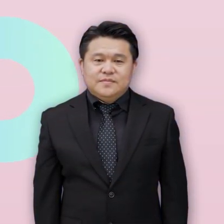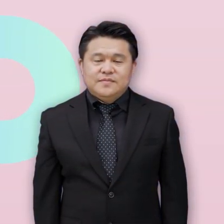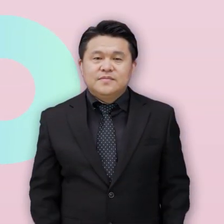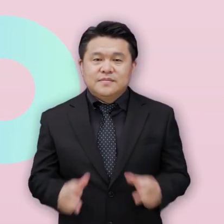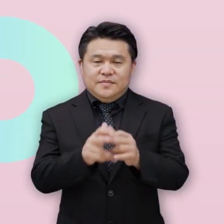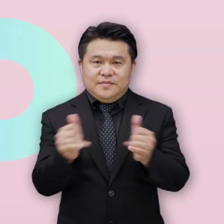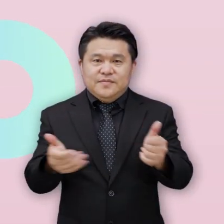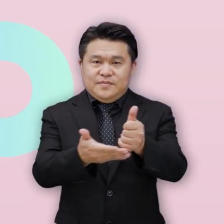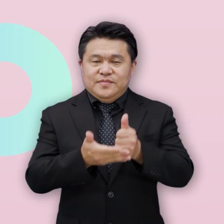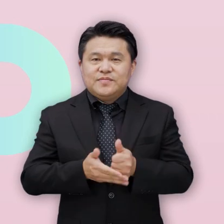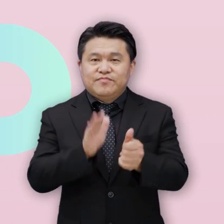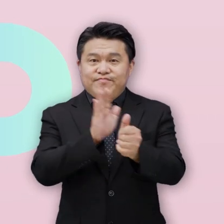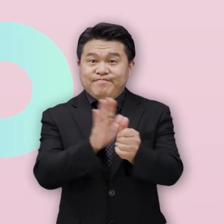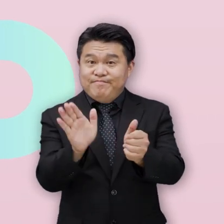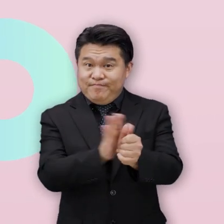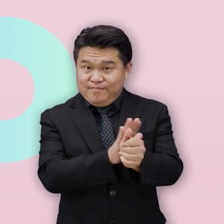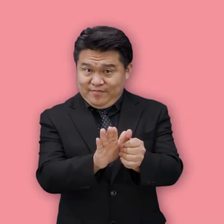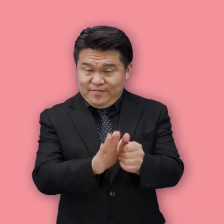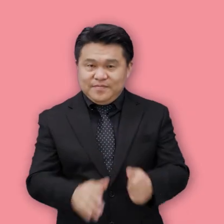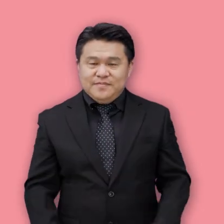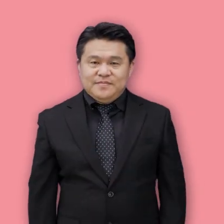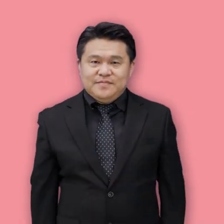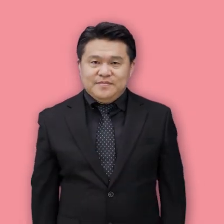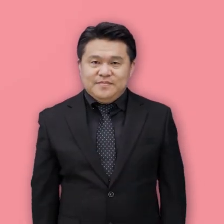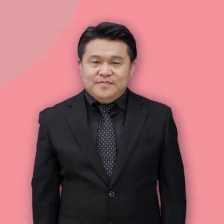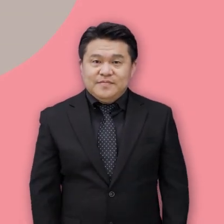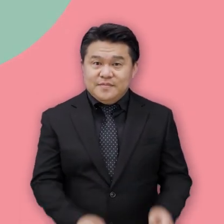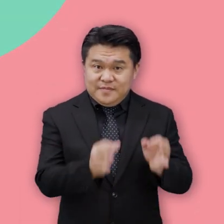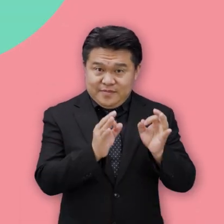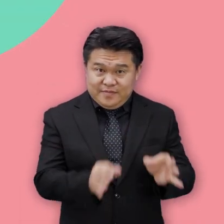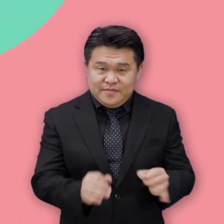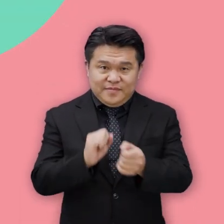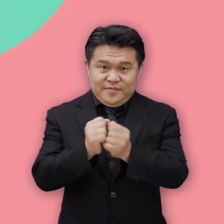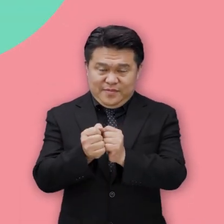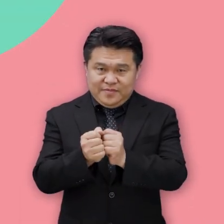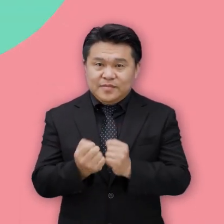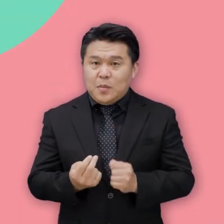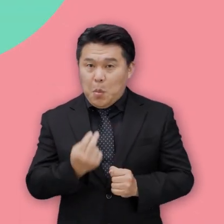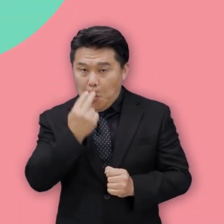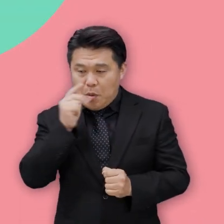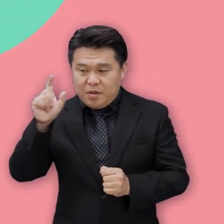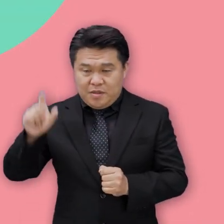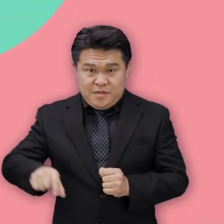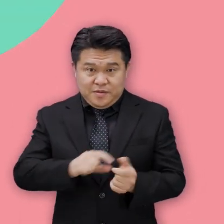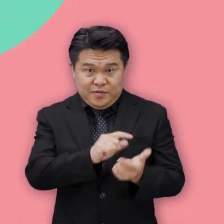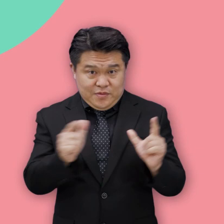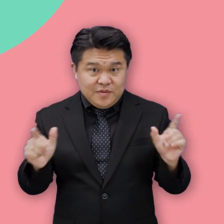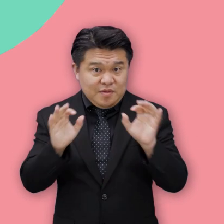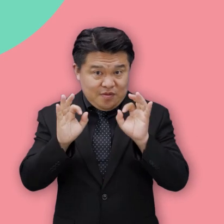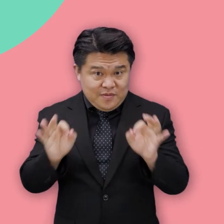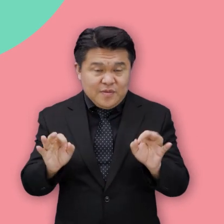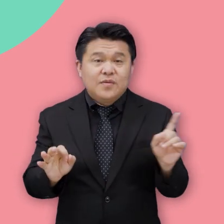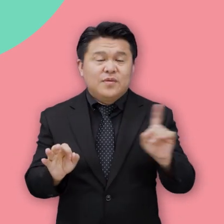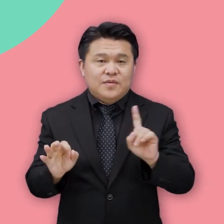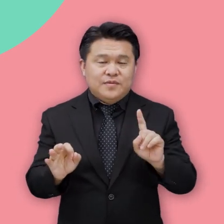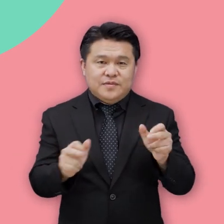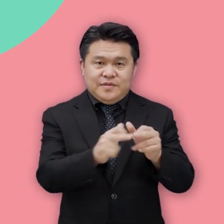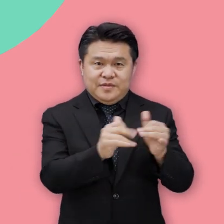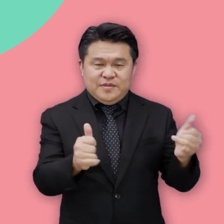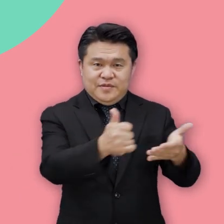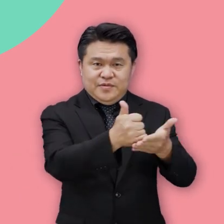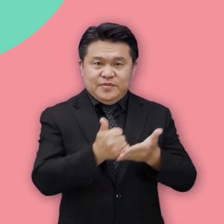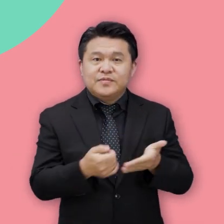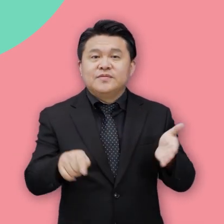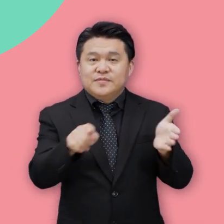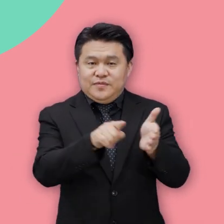하나금융투자의 장애인 고객 지원 서비스. 은행, 증권, 보험, 카드회사 등 각 금융회사들은 장애인